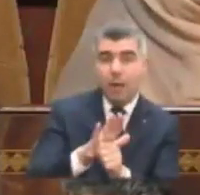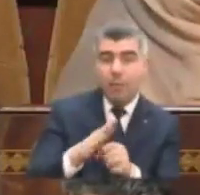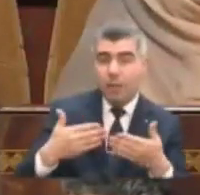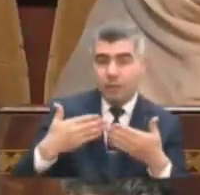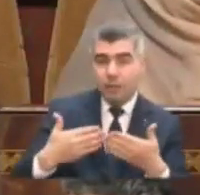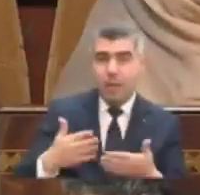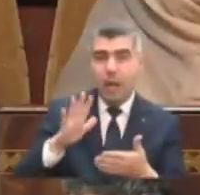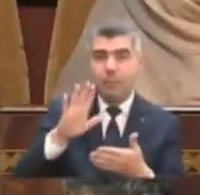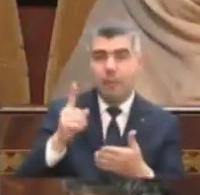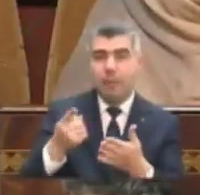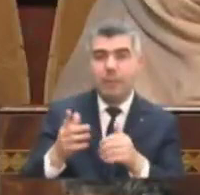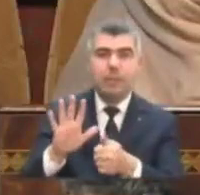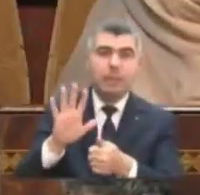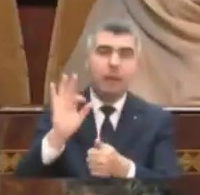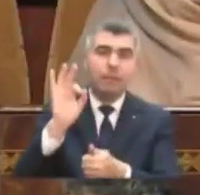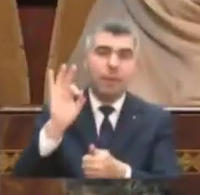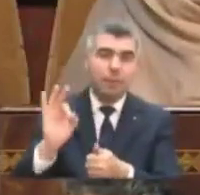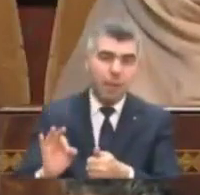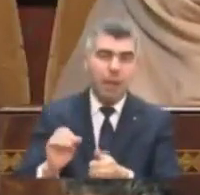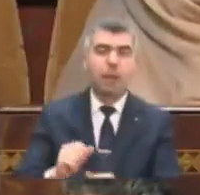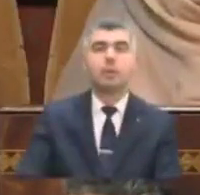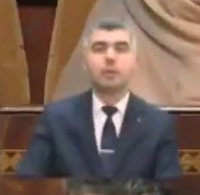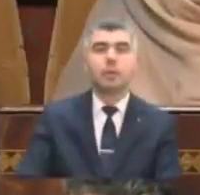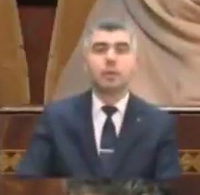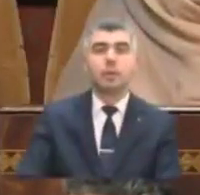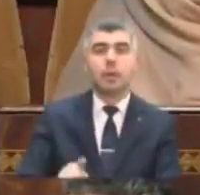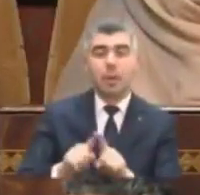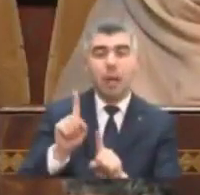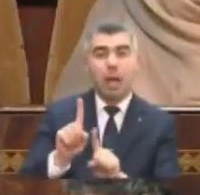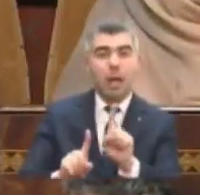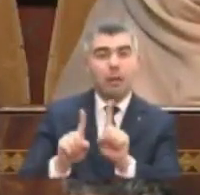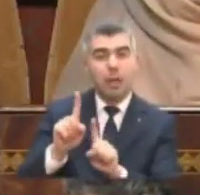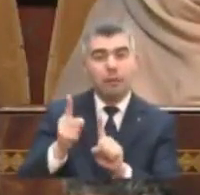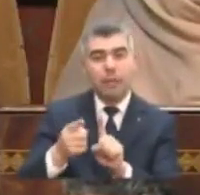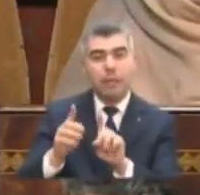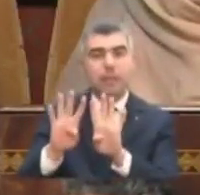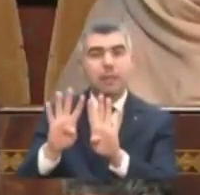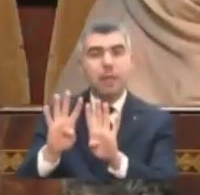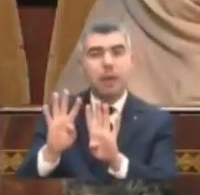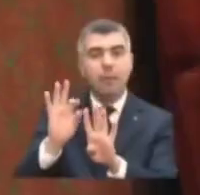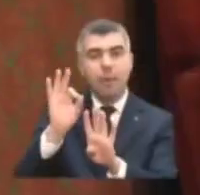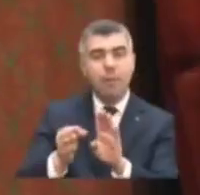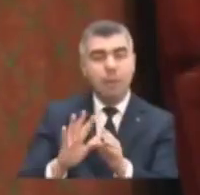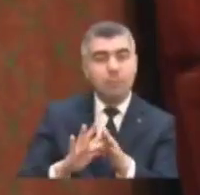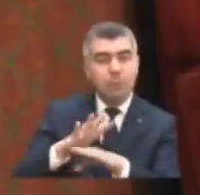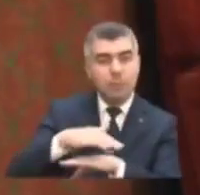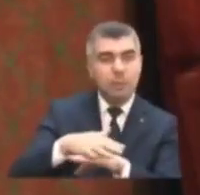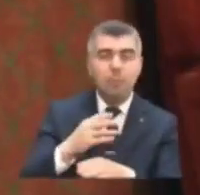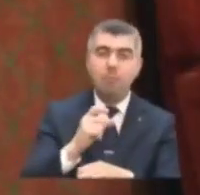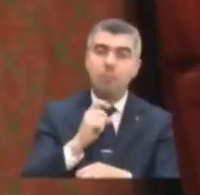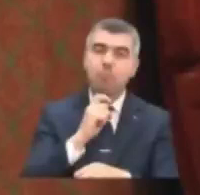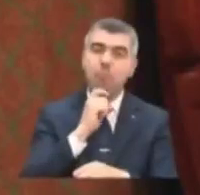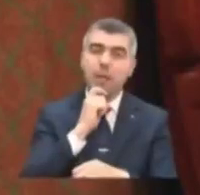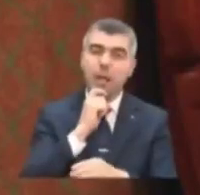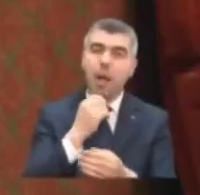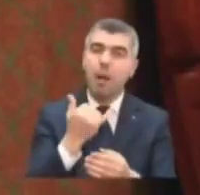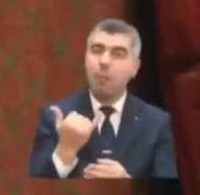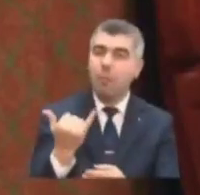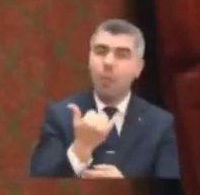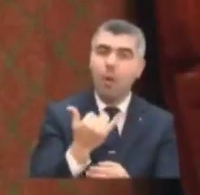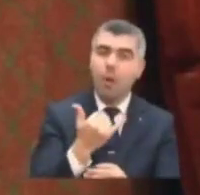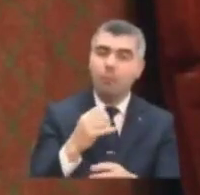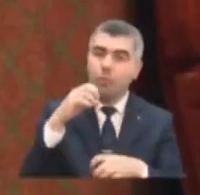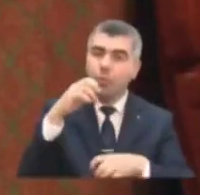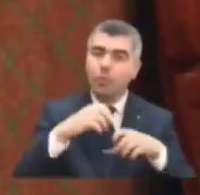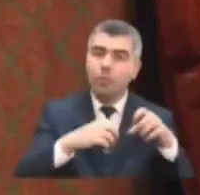سته في المئه 11.8 كما لا تزال كميات جد مهمه من مياه الامطار